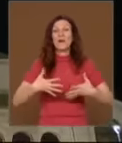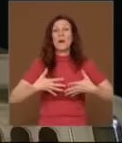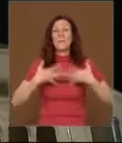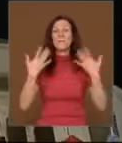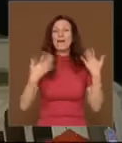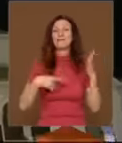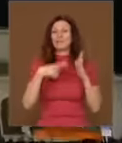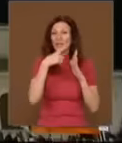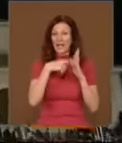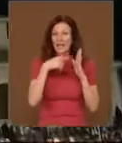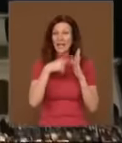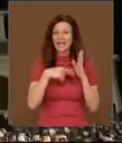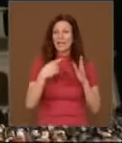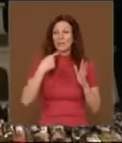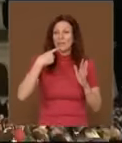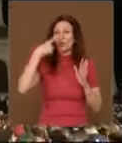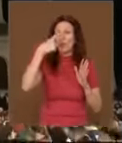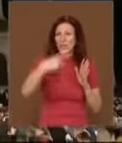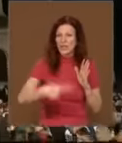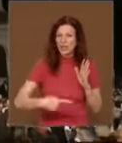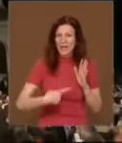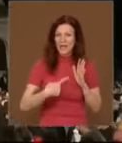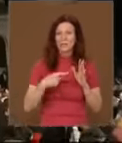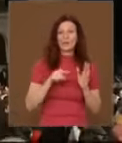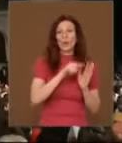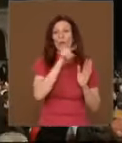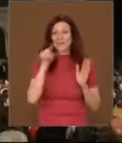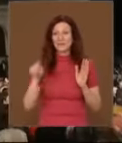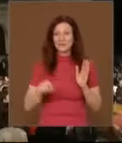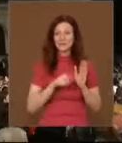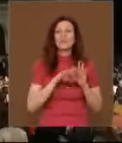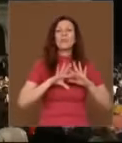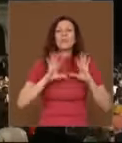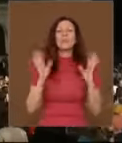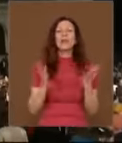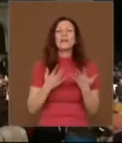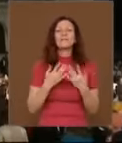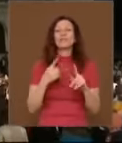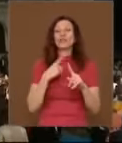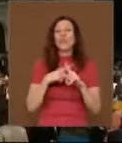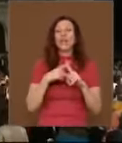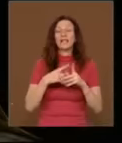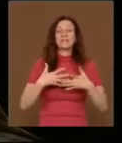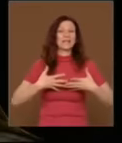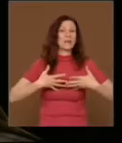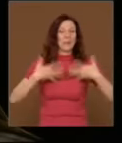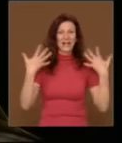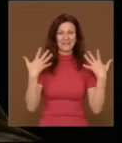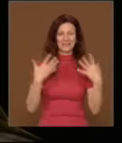празничния календар, в годишния празничен кръг на всички християнски празници.